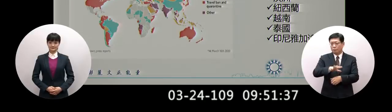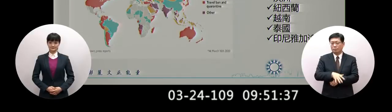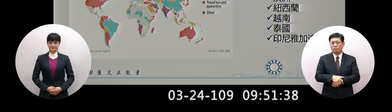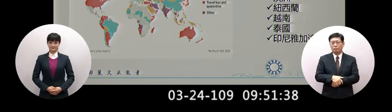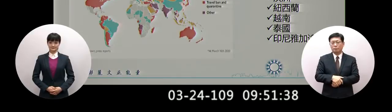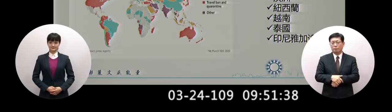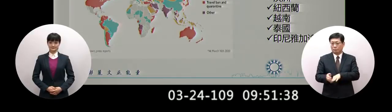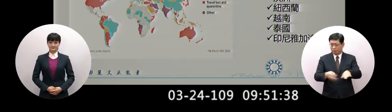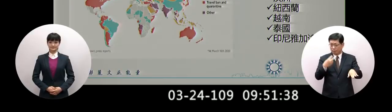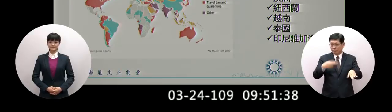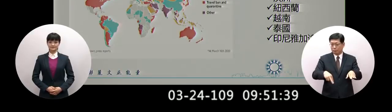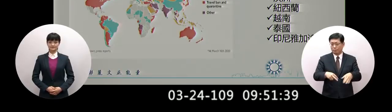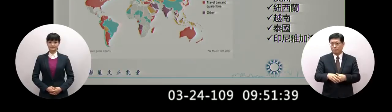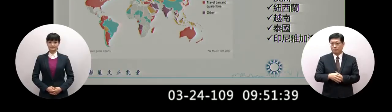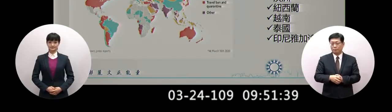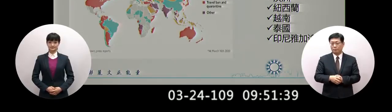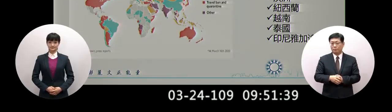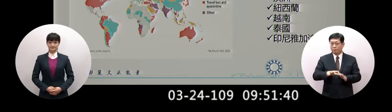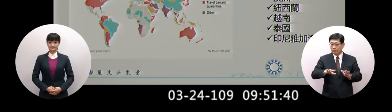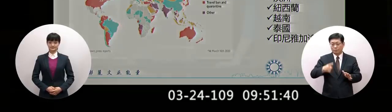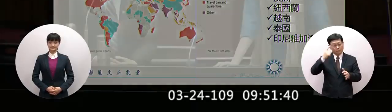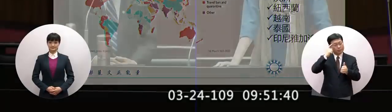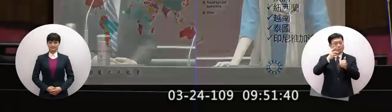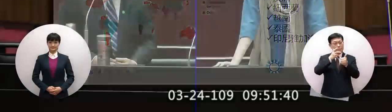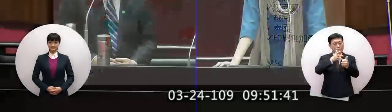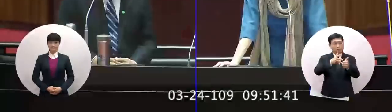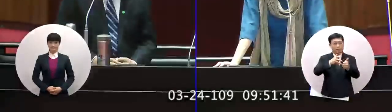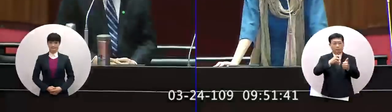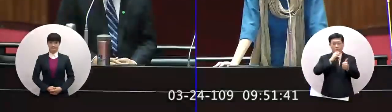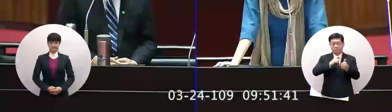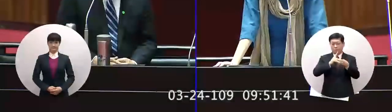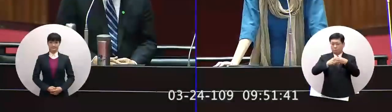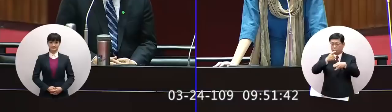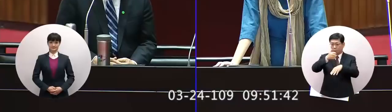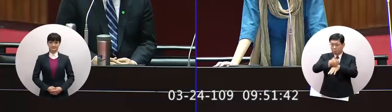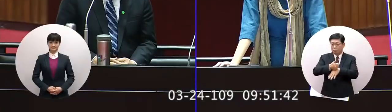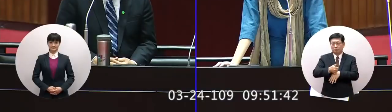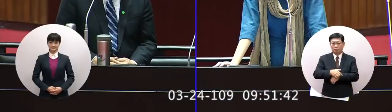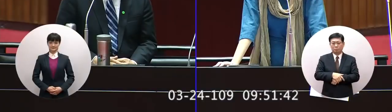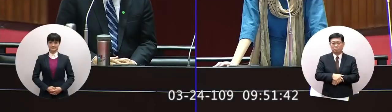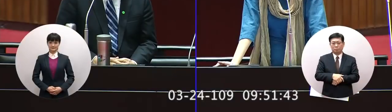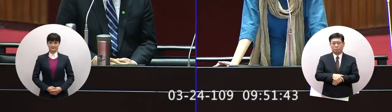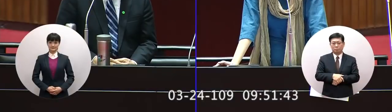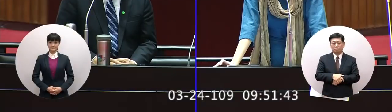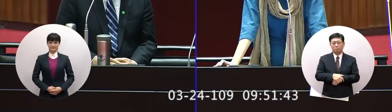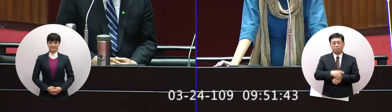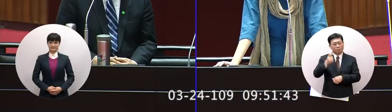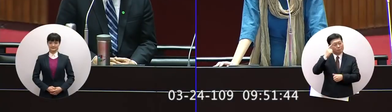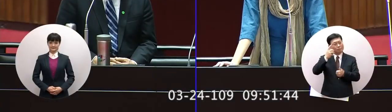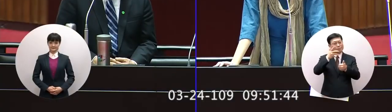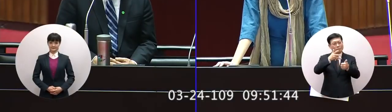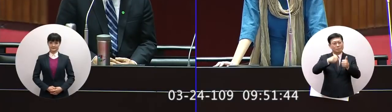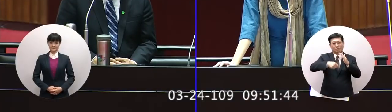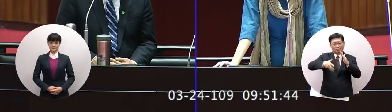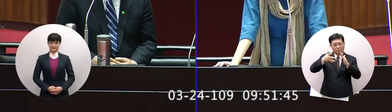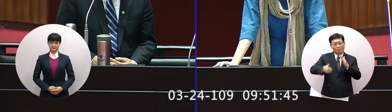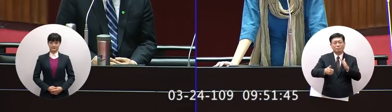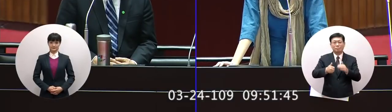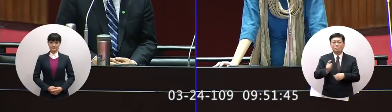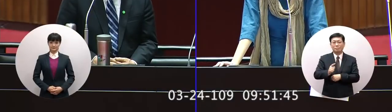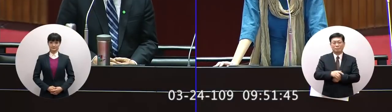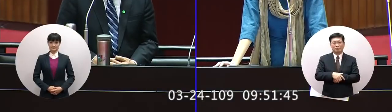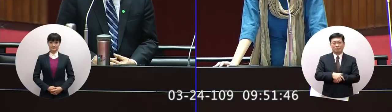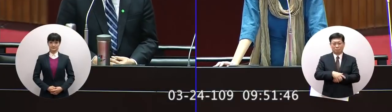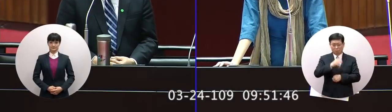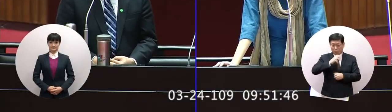好，那另外呢，就是我今天想要就教于这个主席的，就是有关于就教于这个院长的，就是